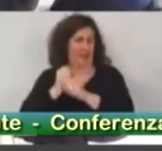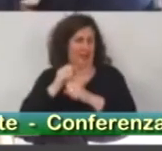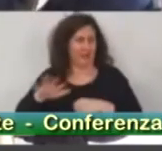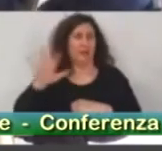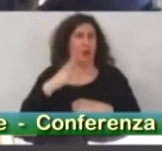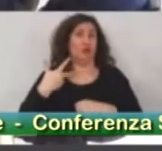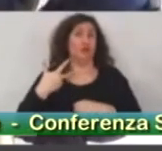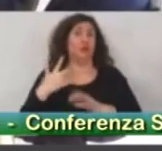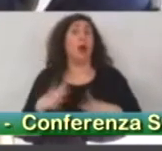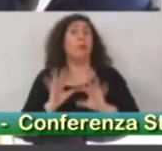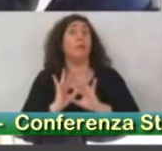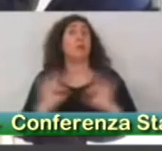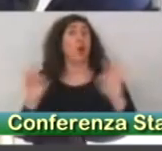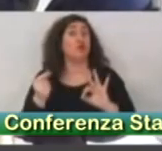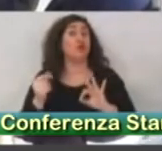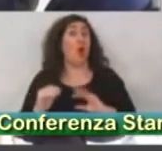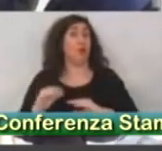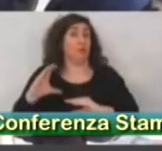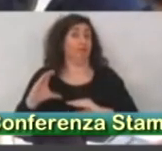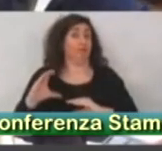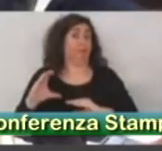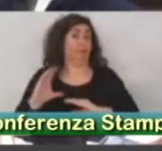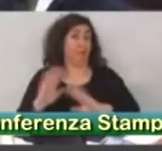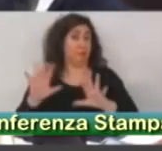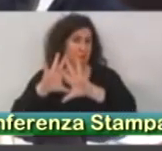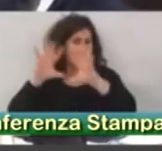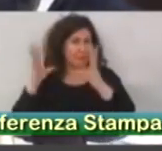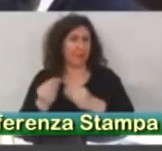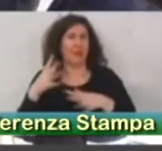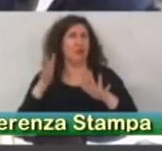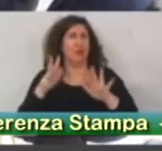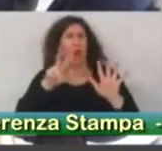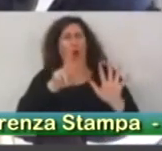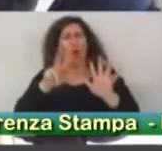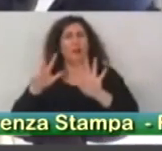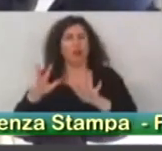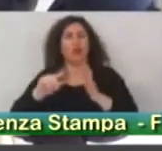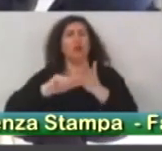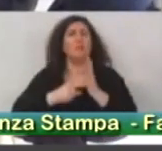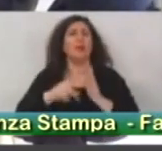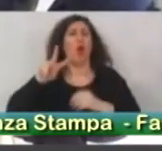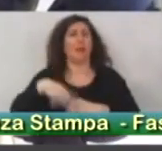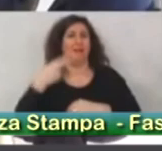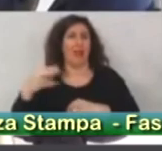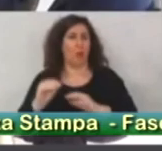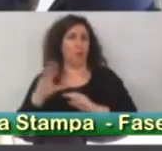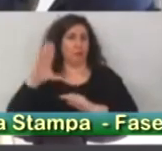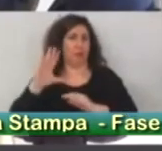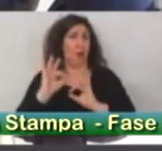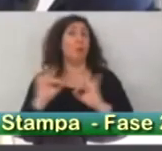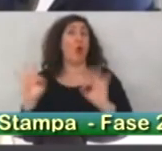coprire l'intero ammontare di questo intervento, che vale circa 88 milioni di euro